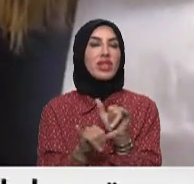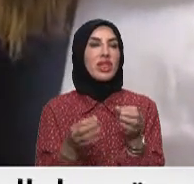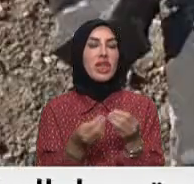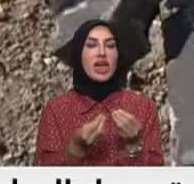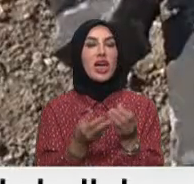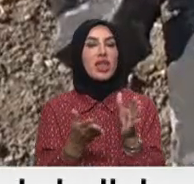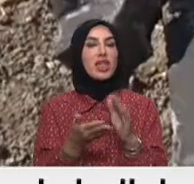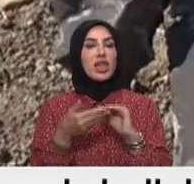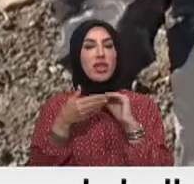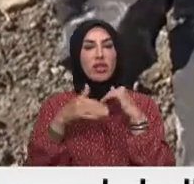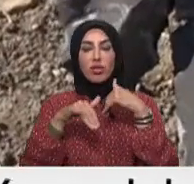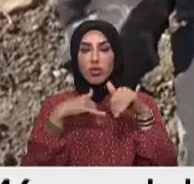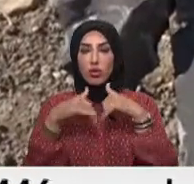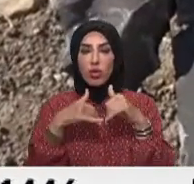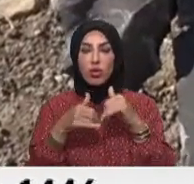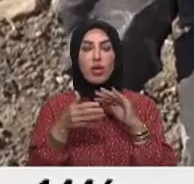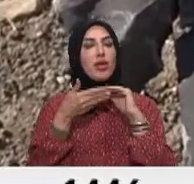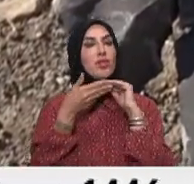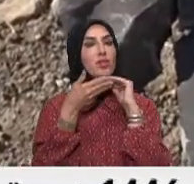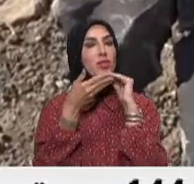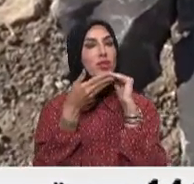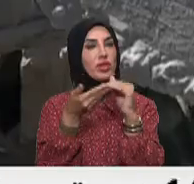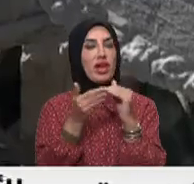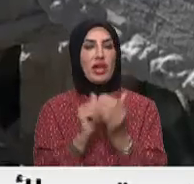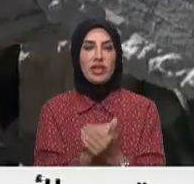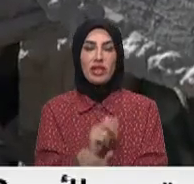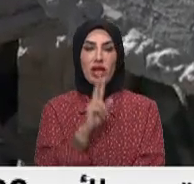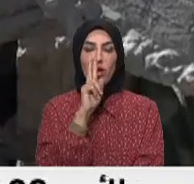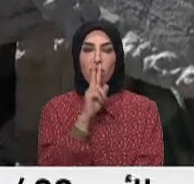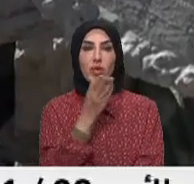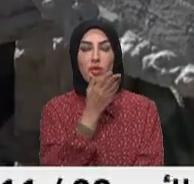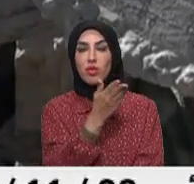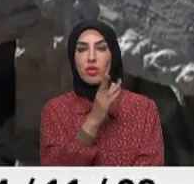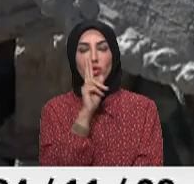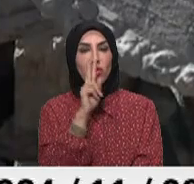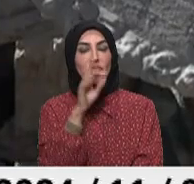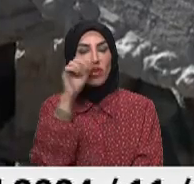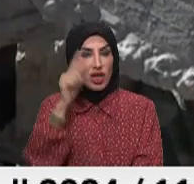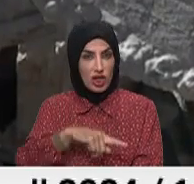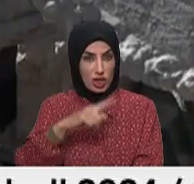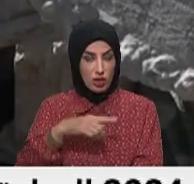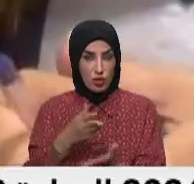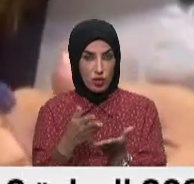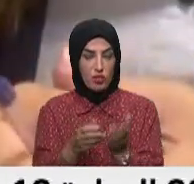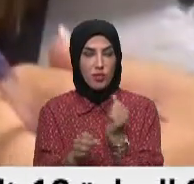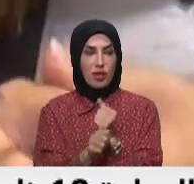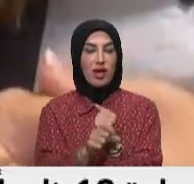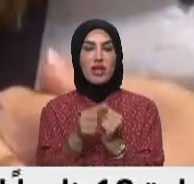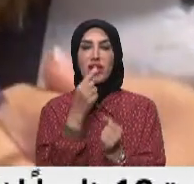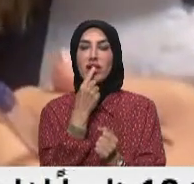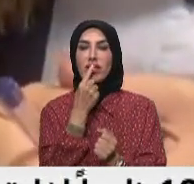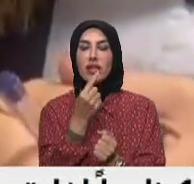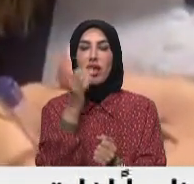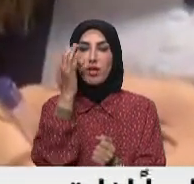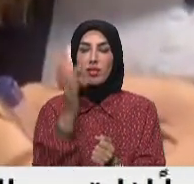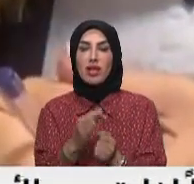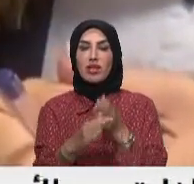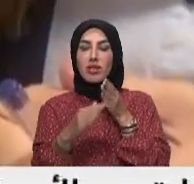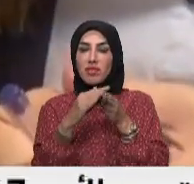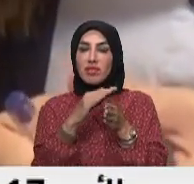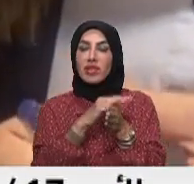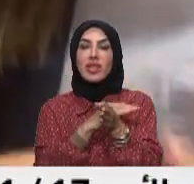أيضا طرق لمساعدتهم. وهذه المنطقة تحتوي على نازحين، اليوم تم الطلب منهم التوجه إلى